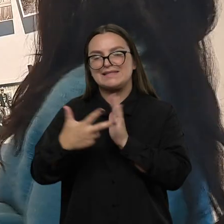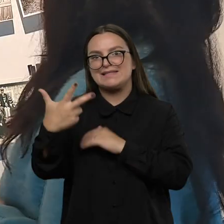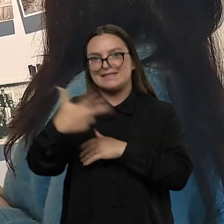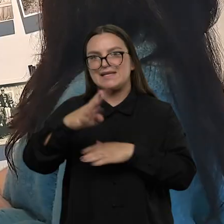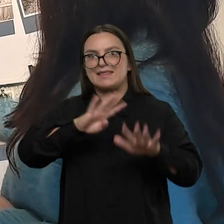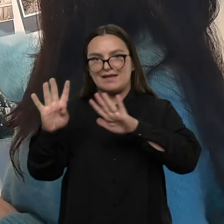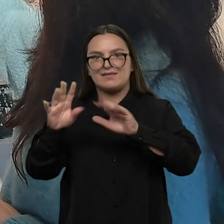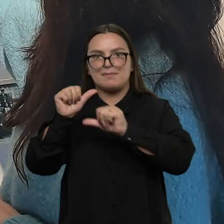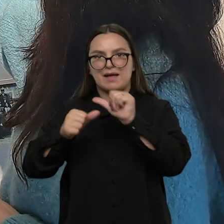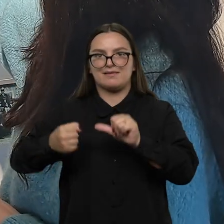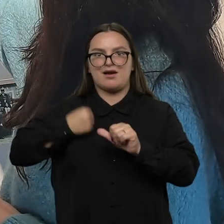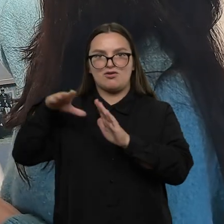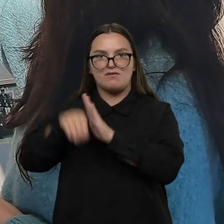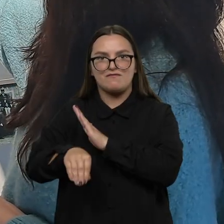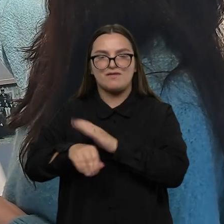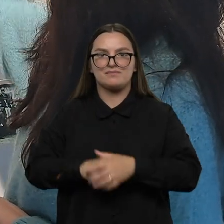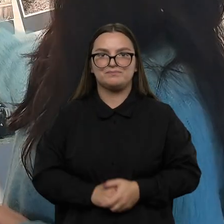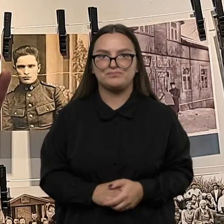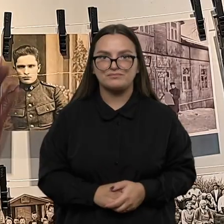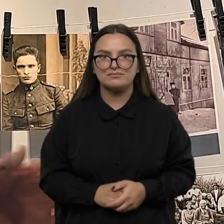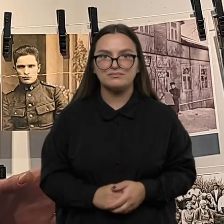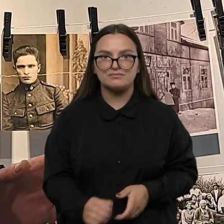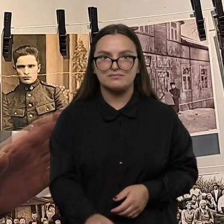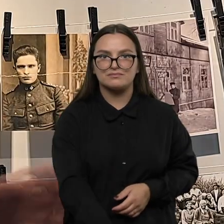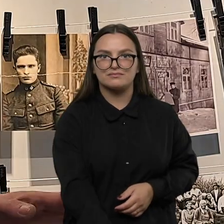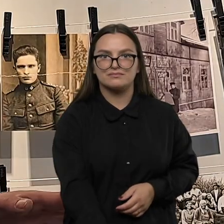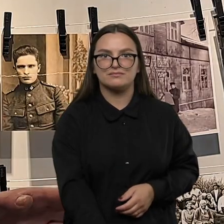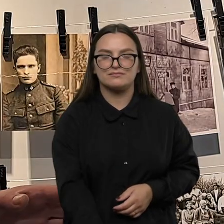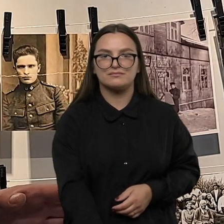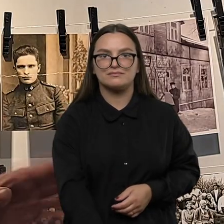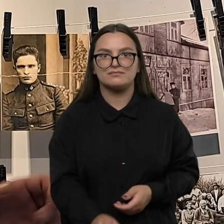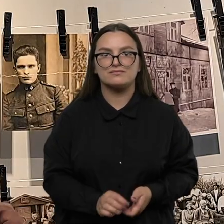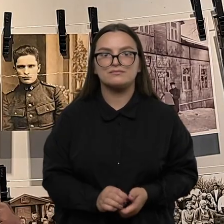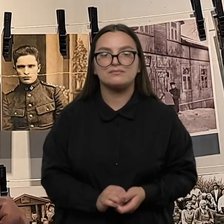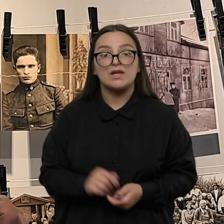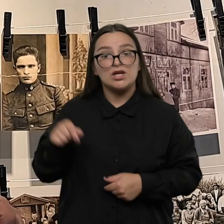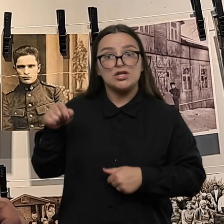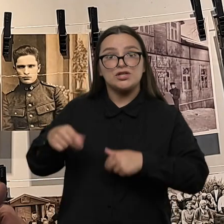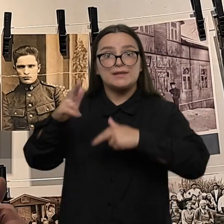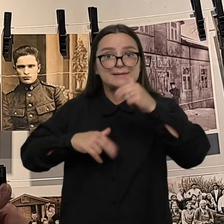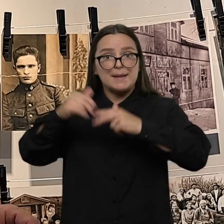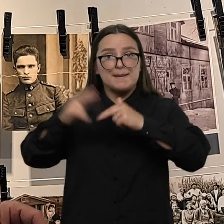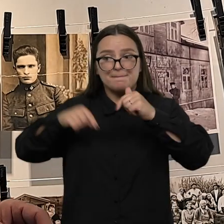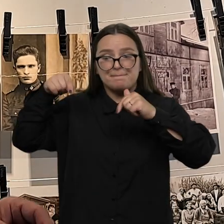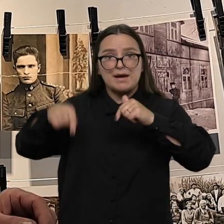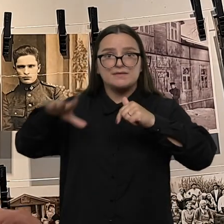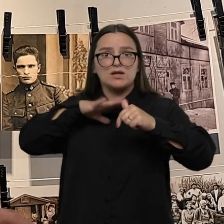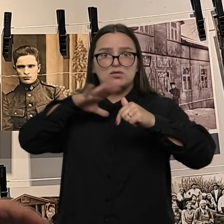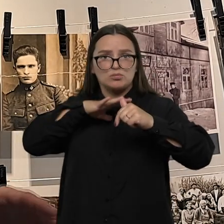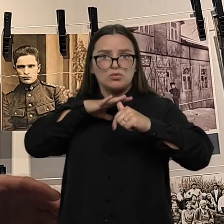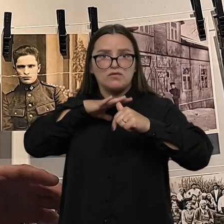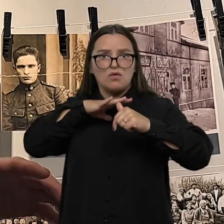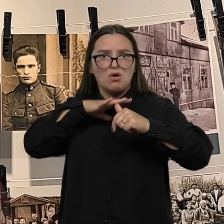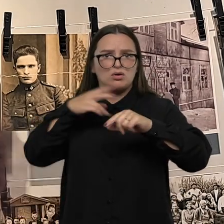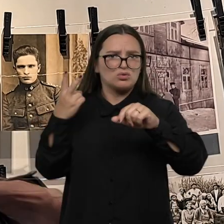39 metai. Čia jis dar kariuomenėje. Šitas pastatas net kelis kartus buvo pultas partizanų,